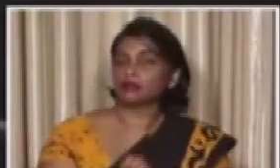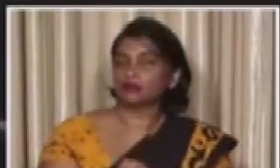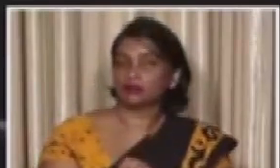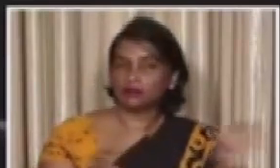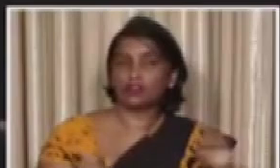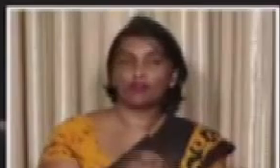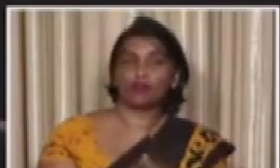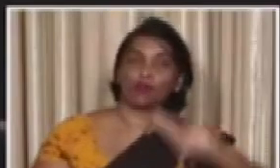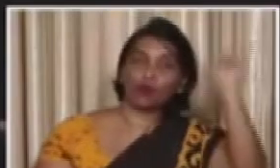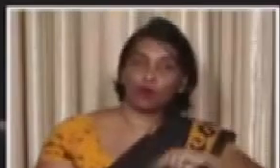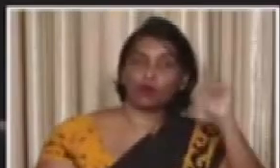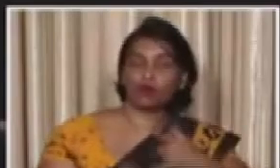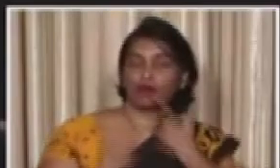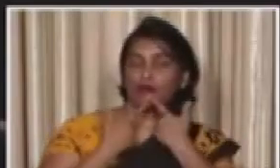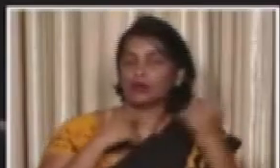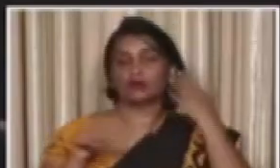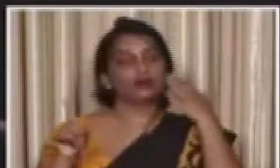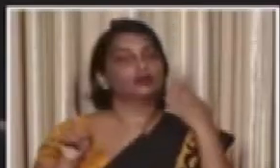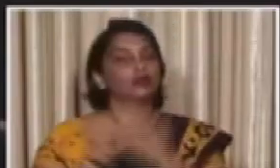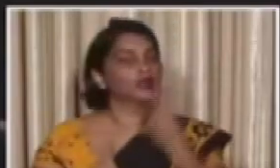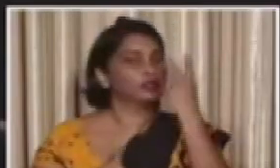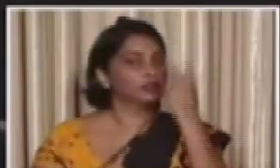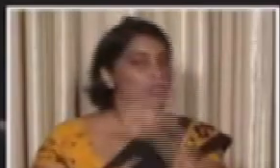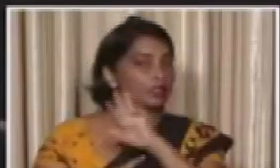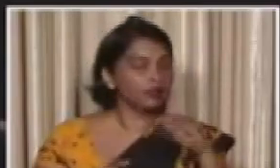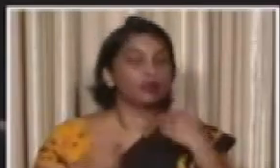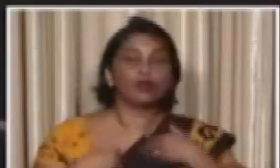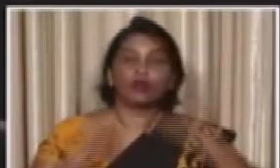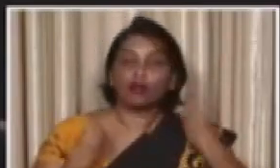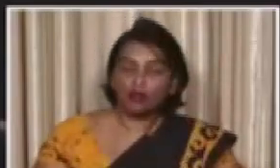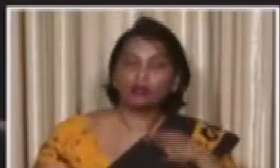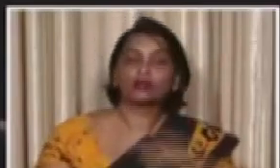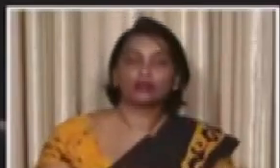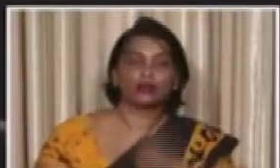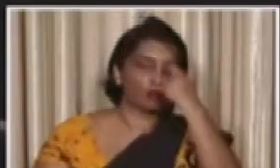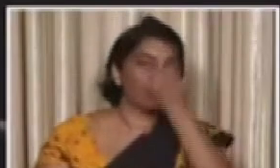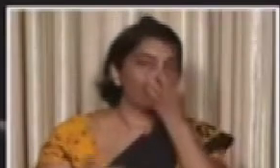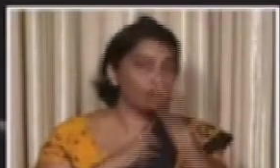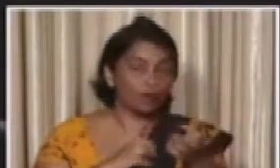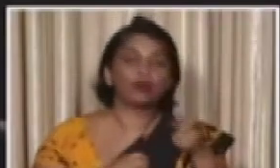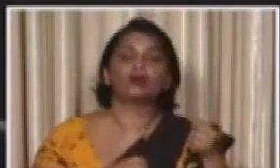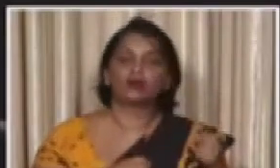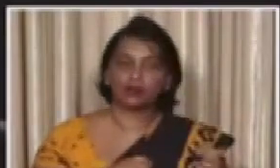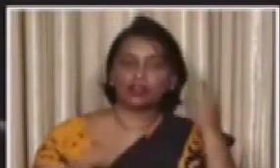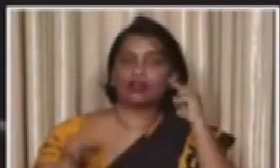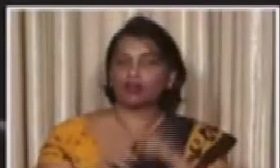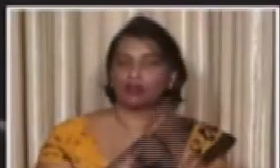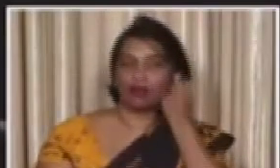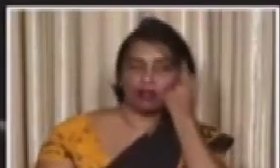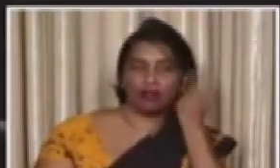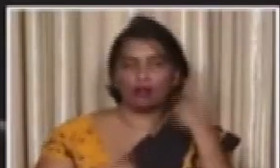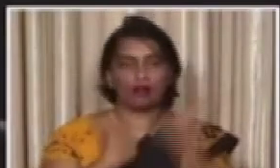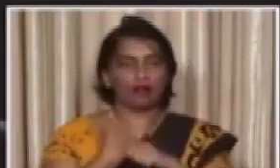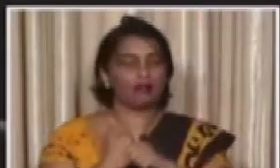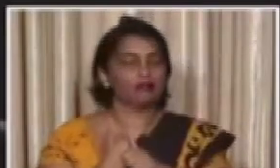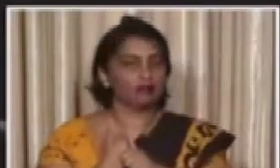යුද ජයග්‍රහණයේ උන්මාදයේ එක්ක. 2019දී අපි පරාජය වුණේ පාස්කු ප්‍රහාරය යන කෘතිම ලෙස රට පුරා ඇවිල